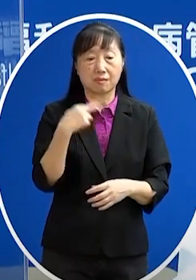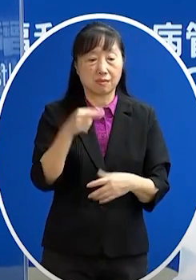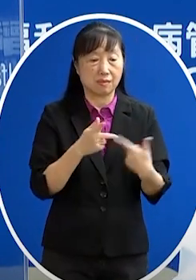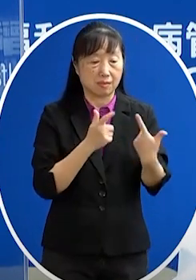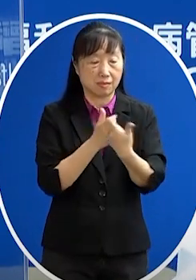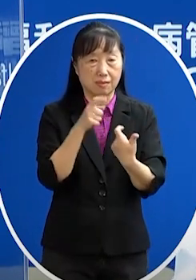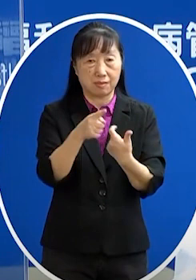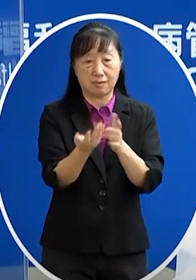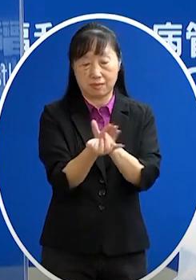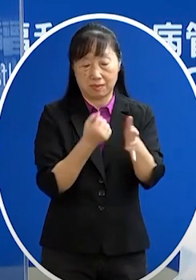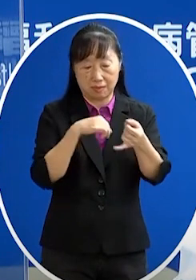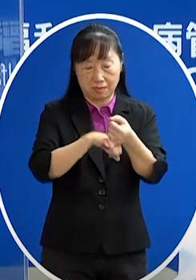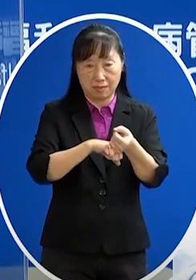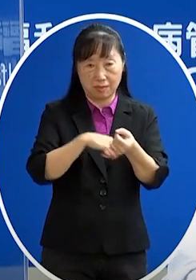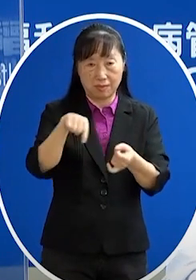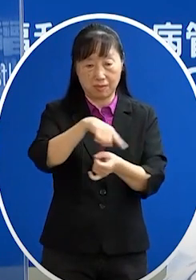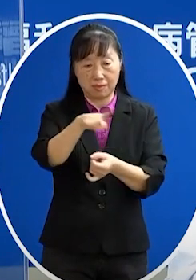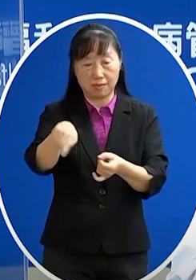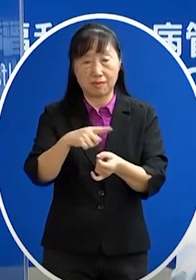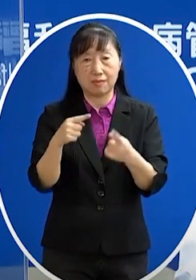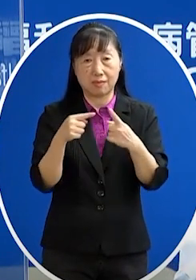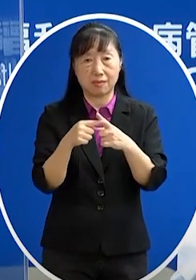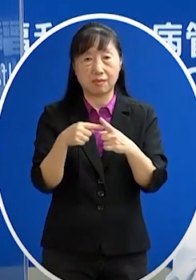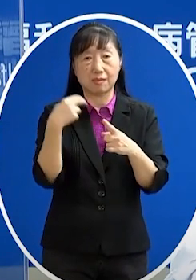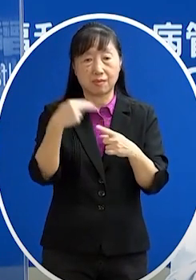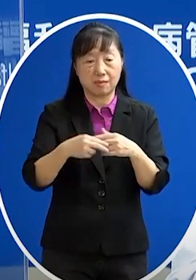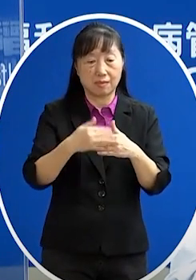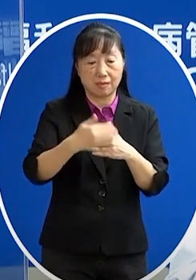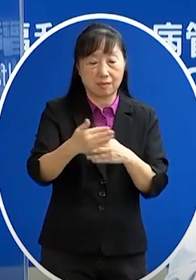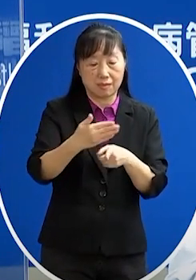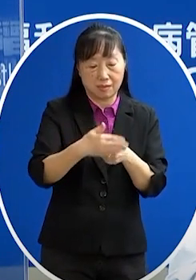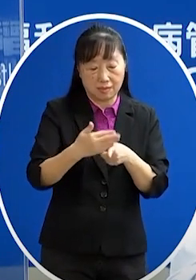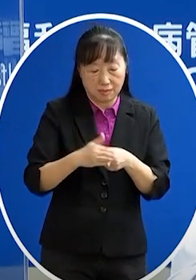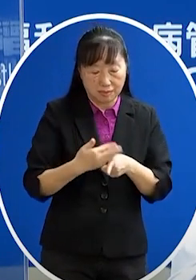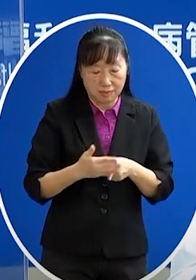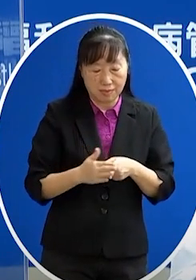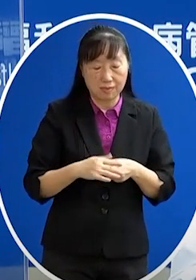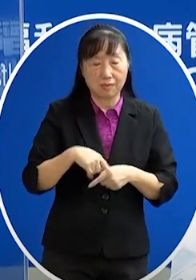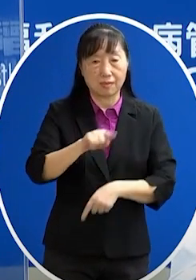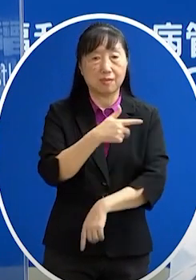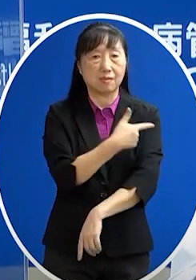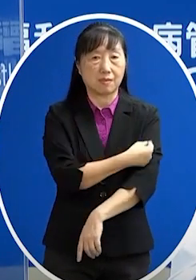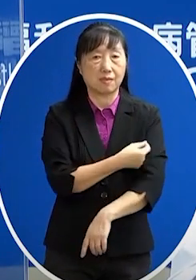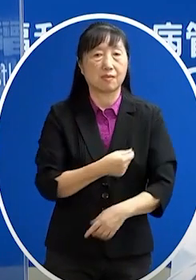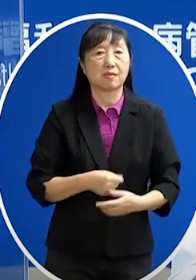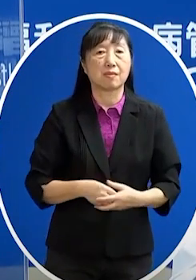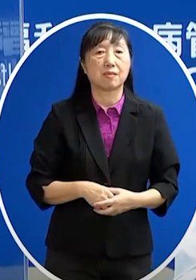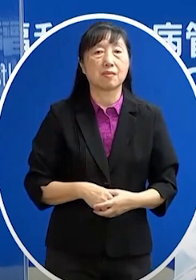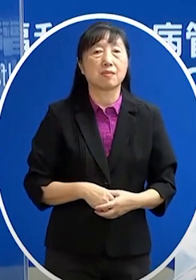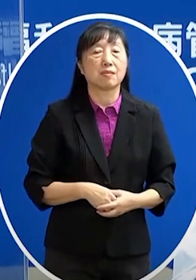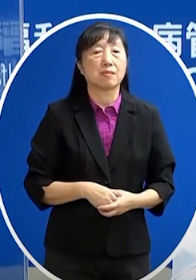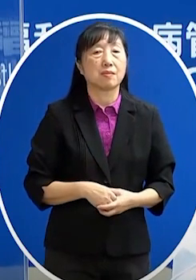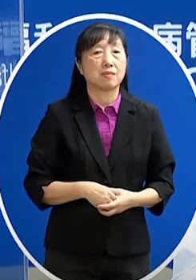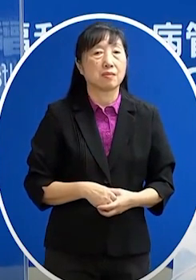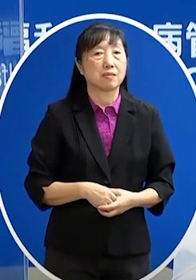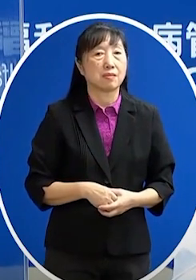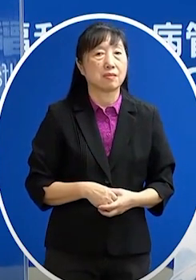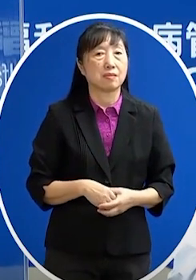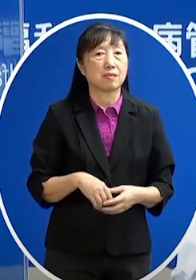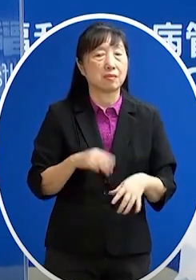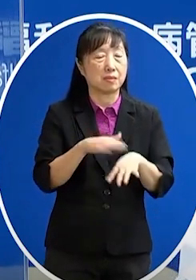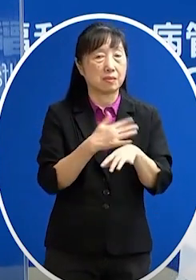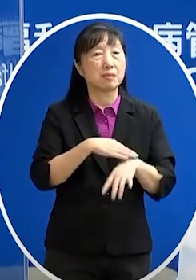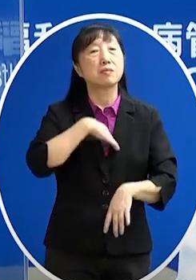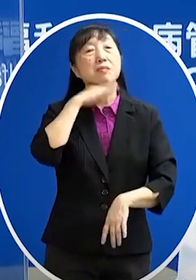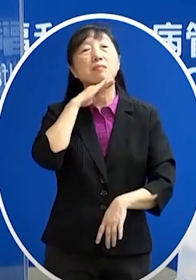配合我们的预约的平台，好，然后逐步的来释出，好，所以这是我们在做的，不会就是说我们也会一定